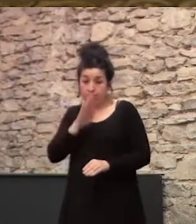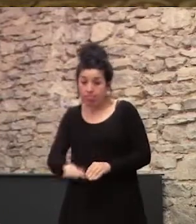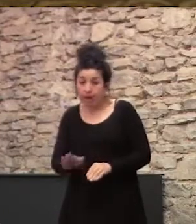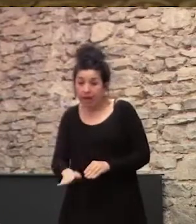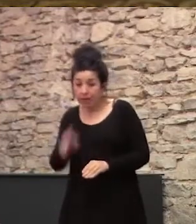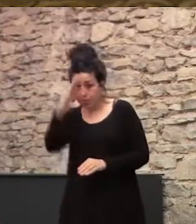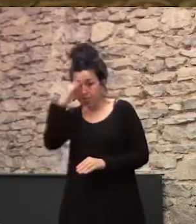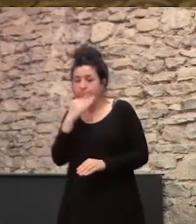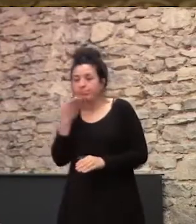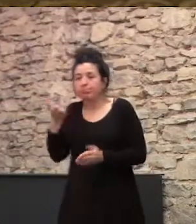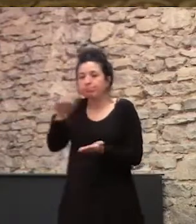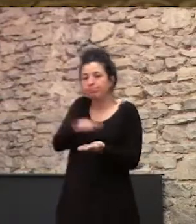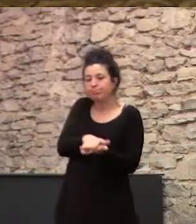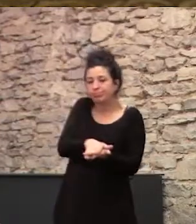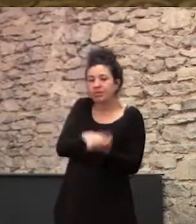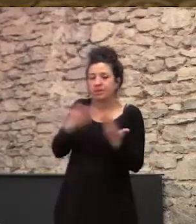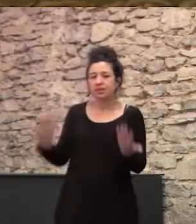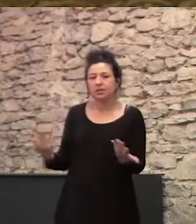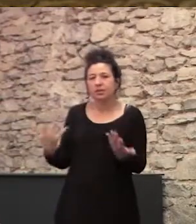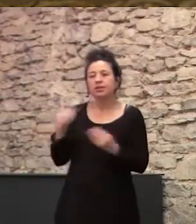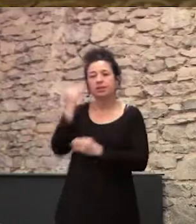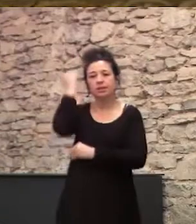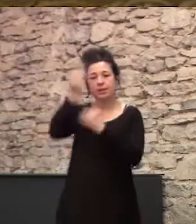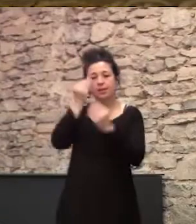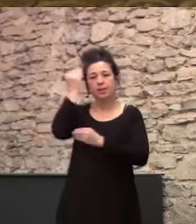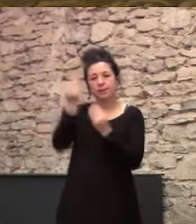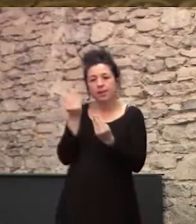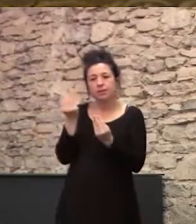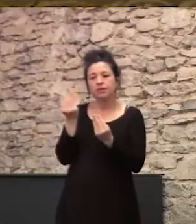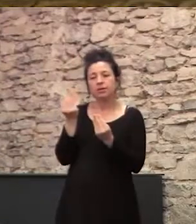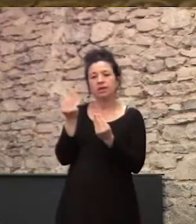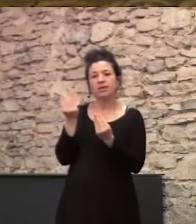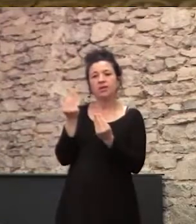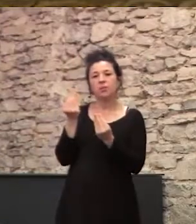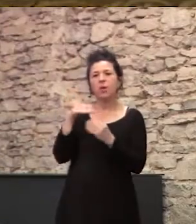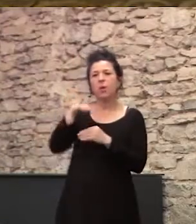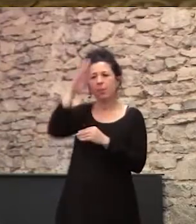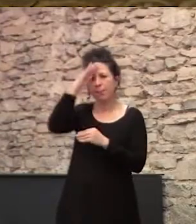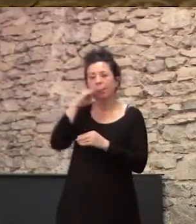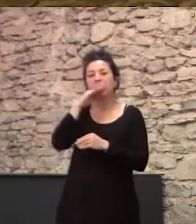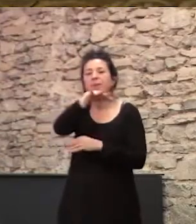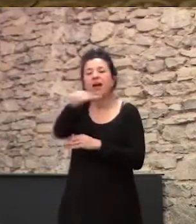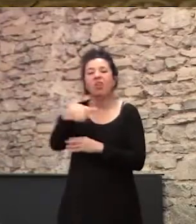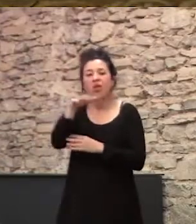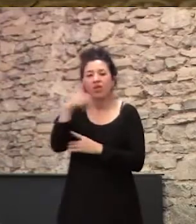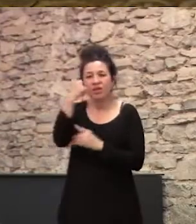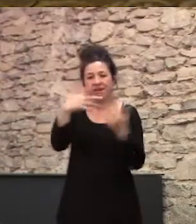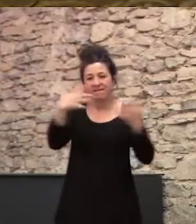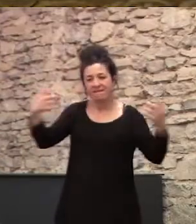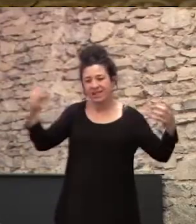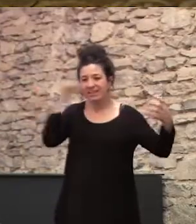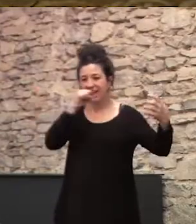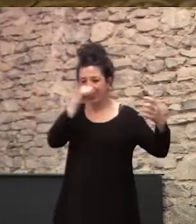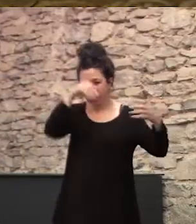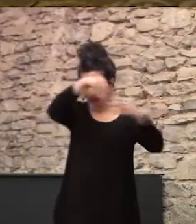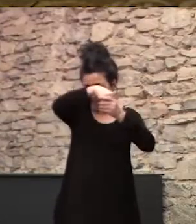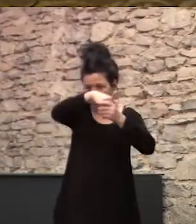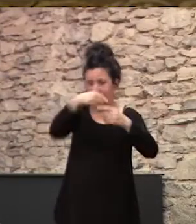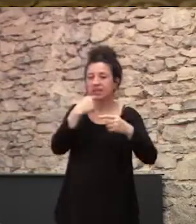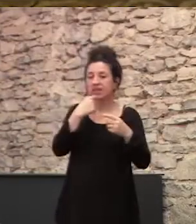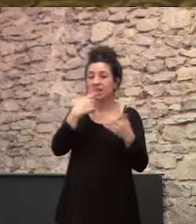eta kantu hortan galdetzen du ba, Papa Ute hori da, non zaude aita, eta dago esaldi bat kantu hortan dela jende guztiak